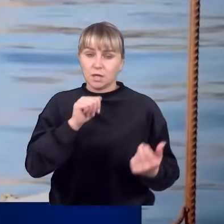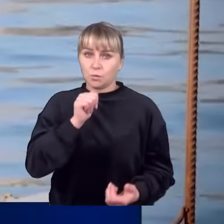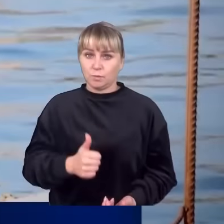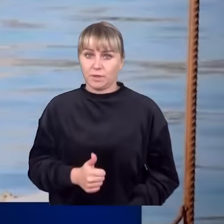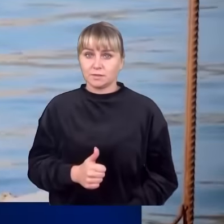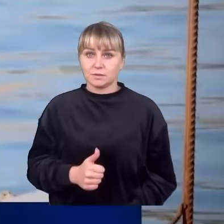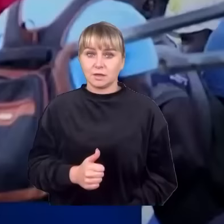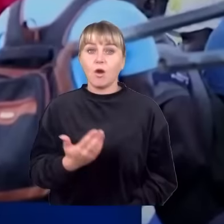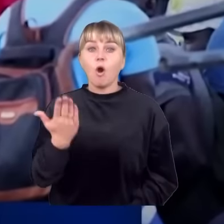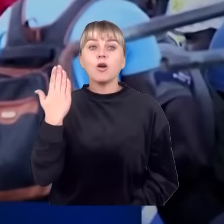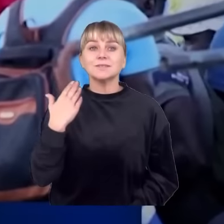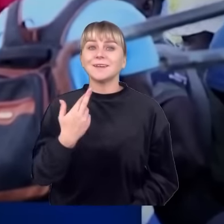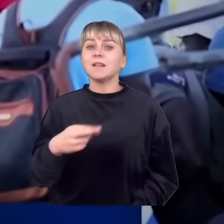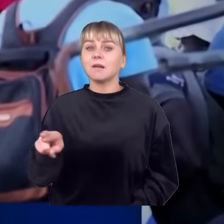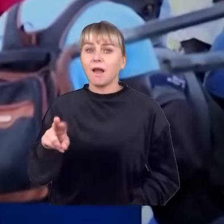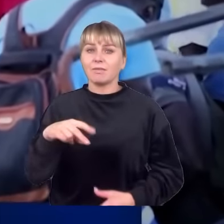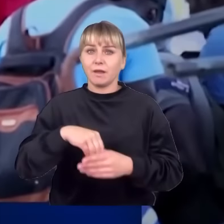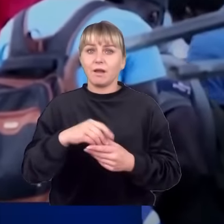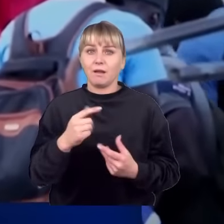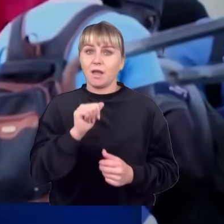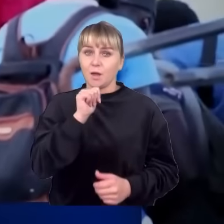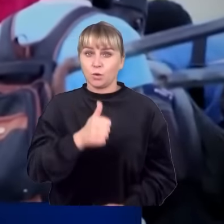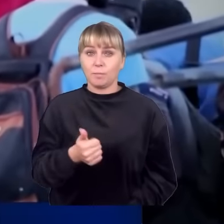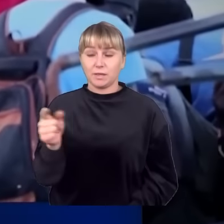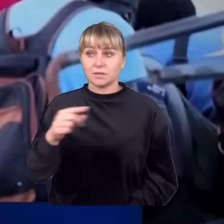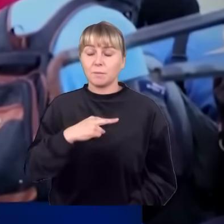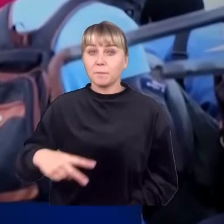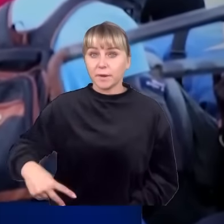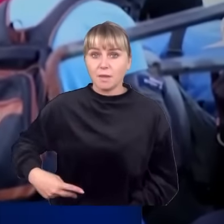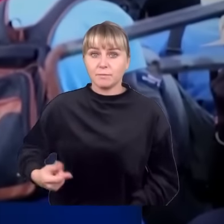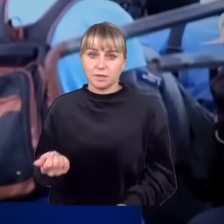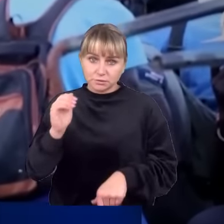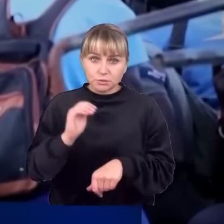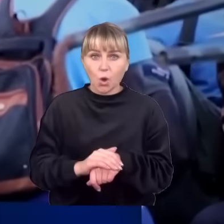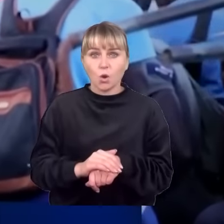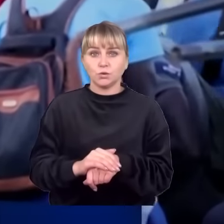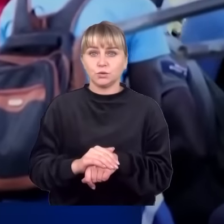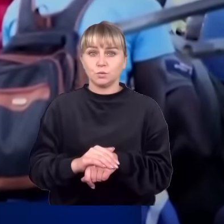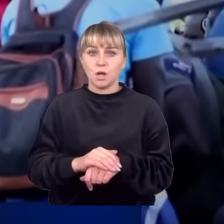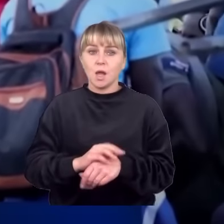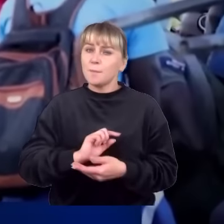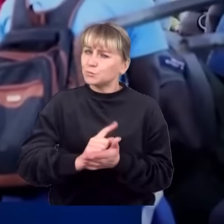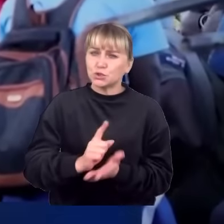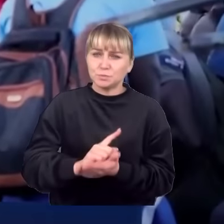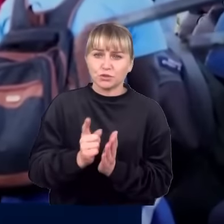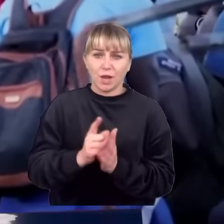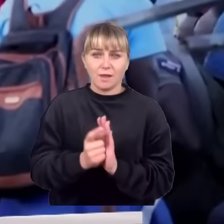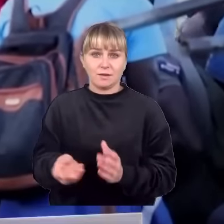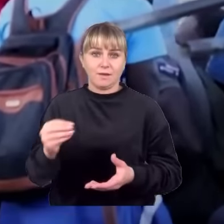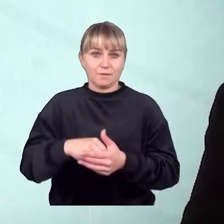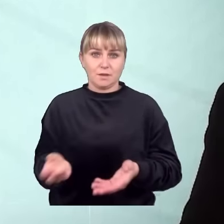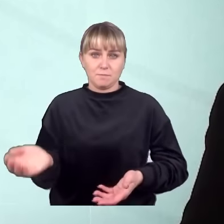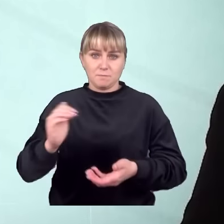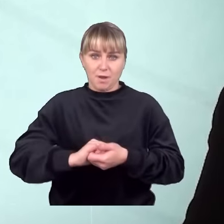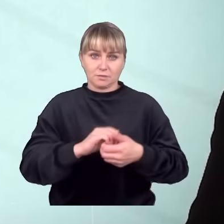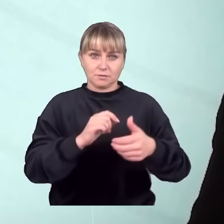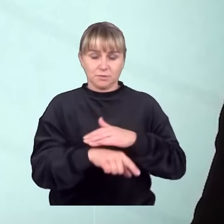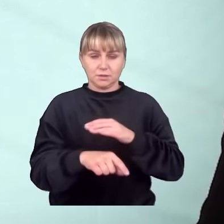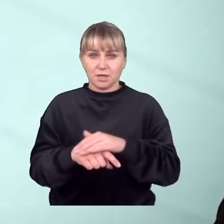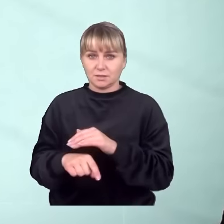Radzie Europejskiej ten premier zgodził się na przyspieszenie wdrożenia paktu migracyjnego. A więc raz